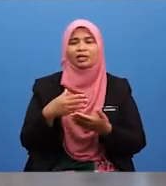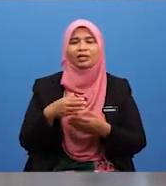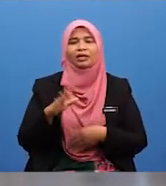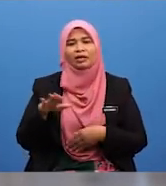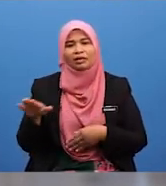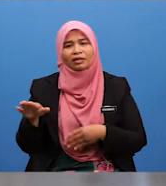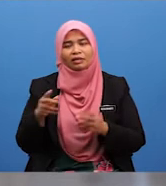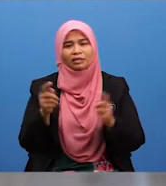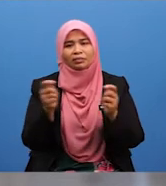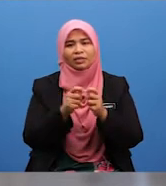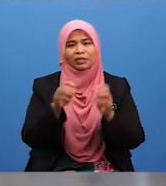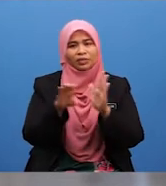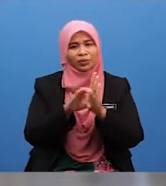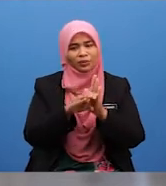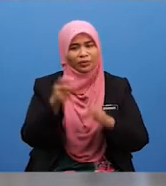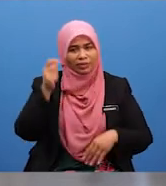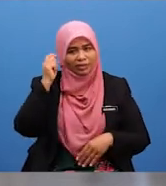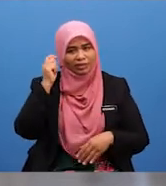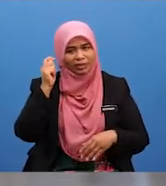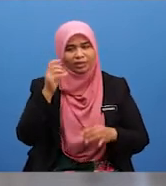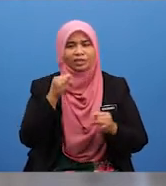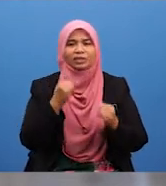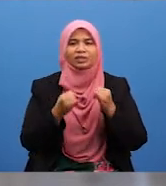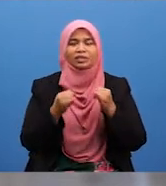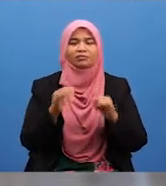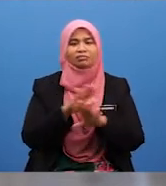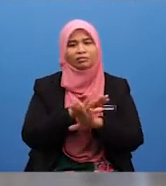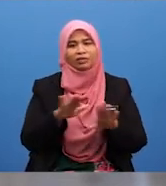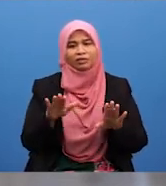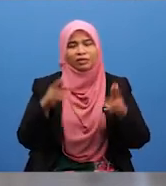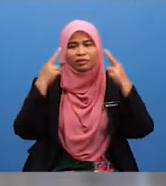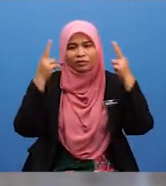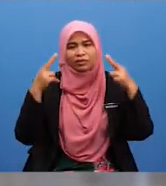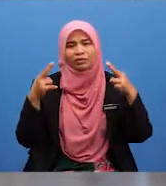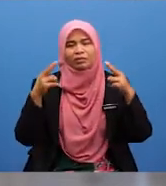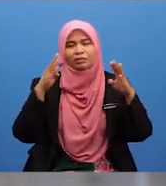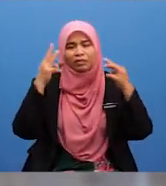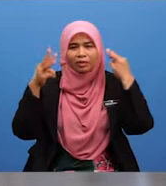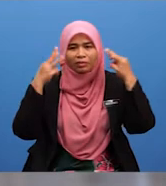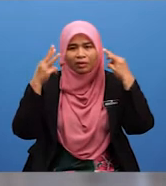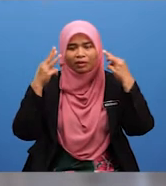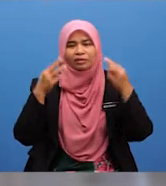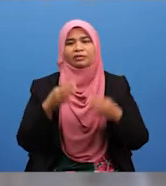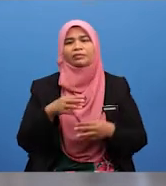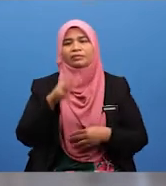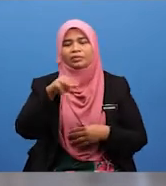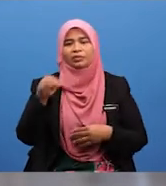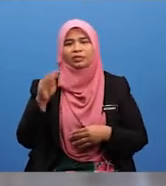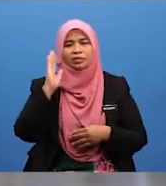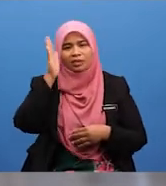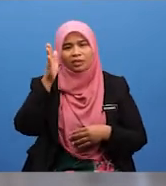seperti contoh yang Ustazah tampilkan tadi? Jika tidak, Ustazah bimbang.